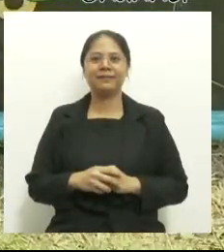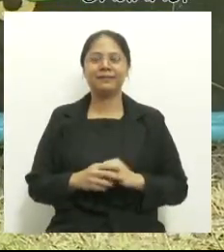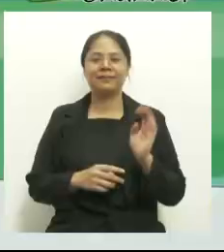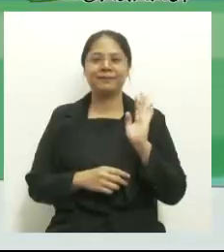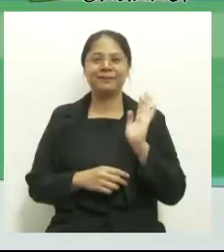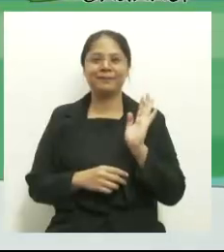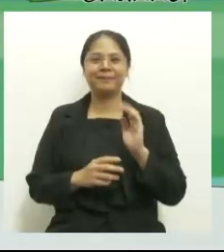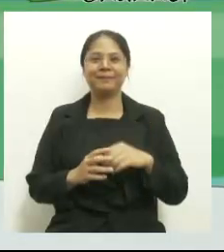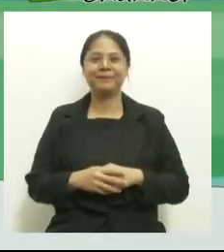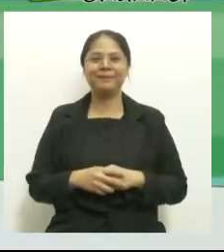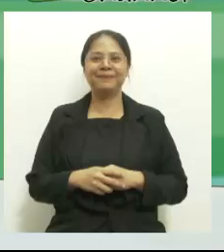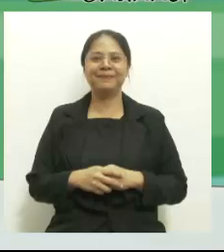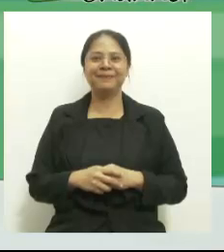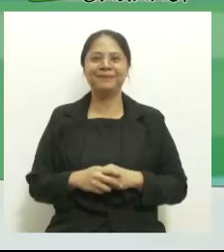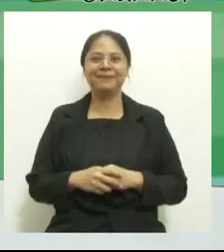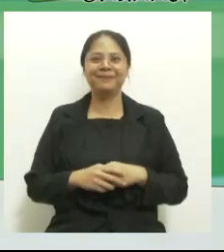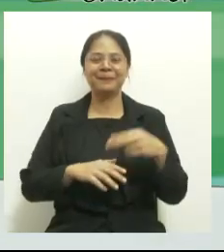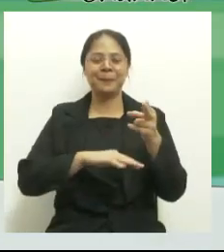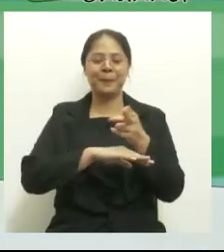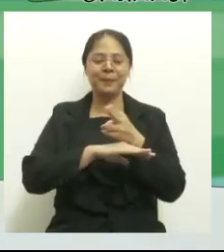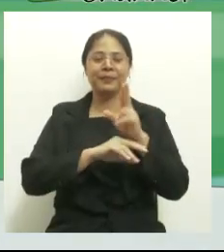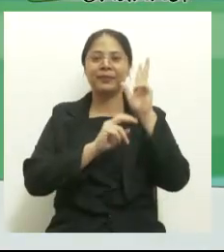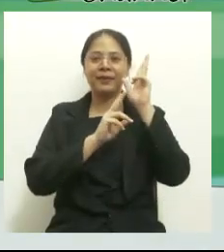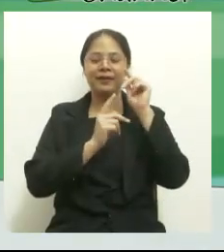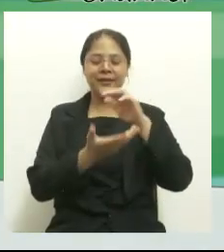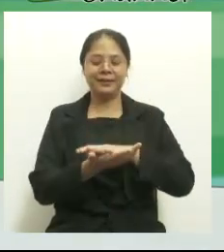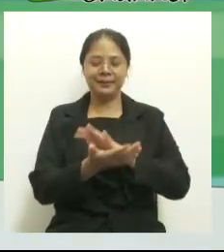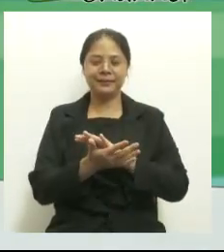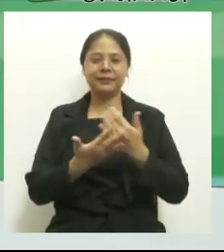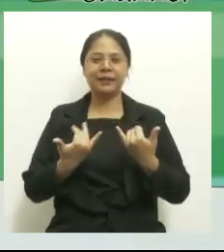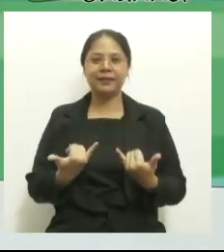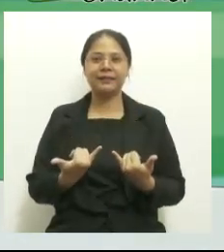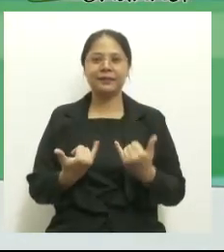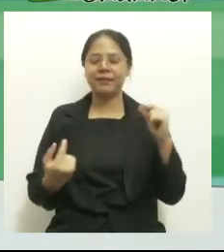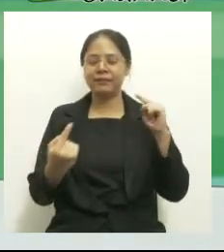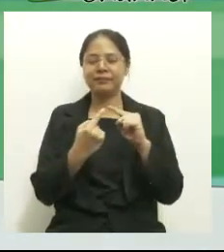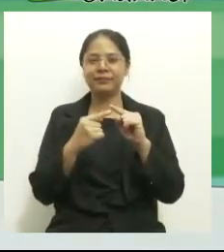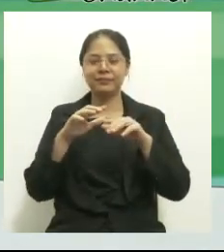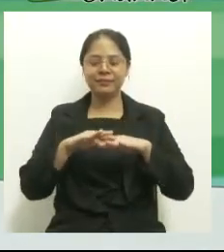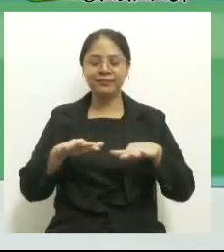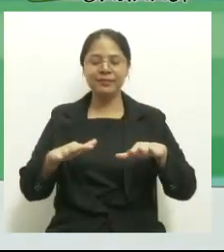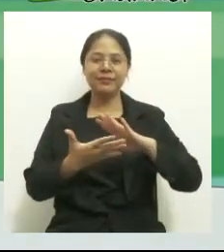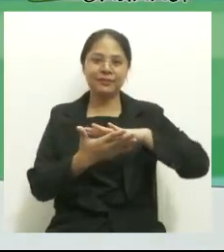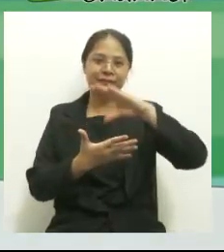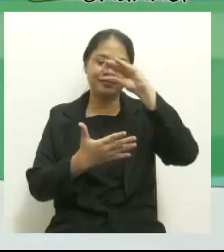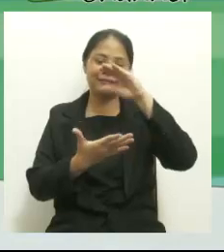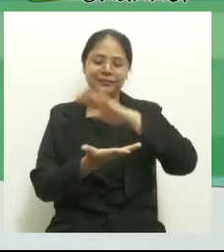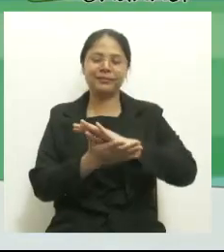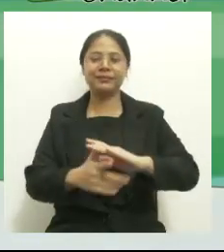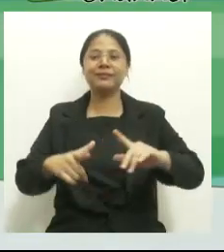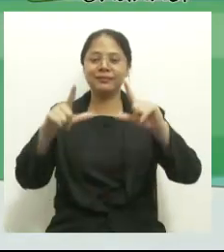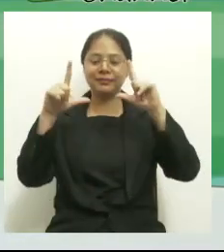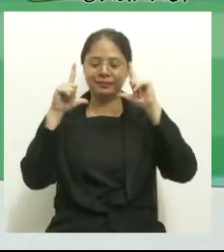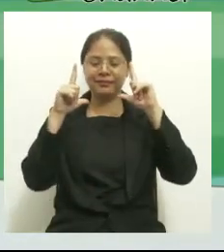Bye และจบลงไปแล้วนะครับสำหรับในช่วงเรื่องเล่าข่าวนักเรียนในวันนี้กับข่าวเด็ดประเด็นดังของโรงเรียนบ้านทุ่งกินนอน